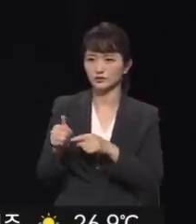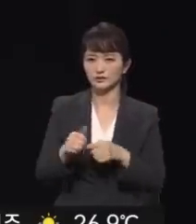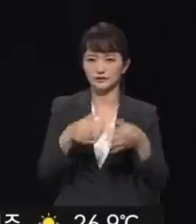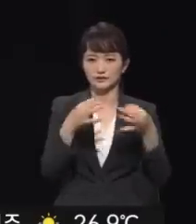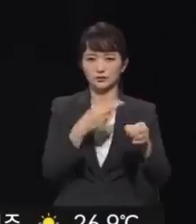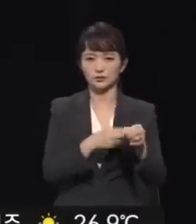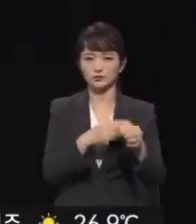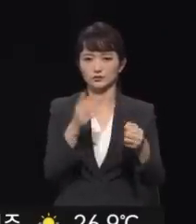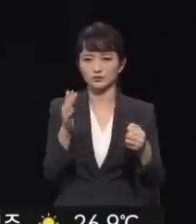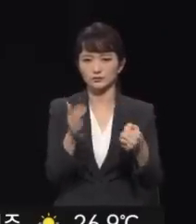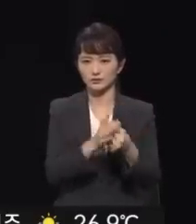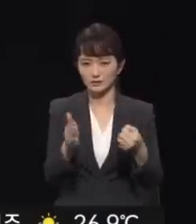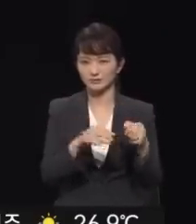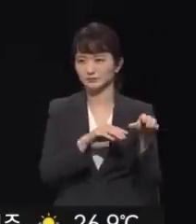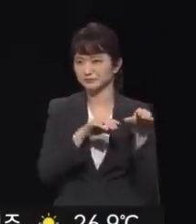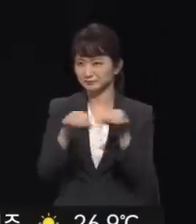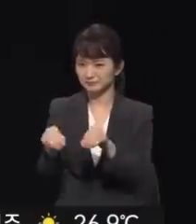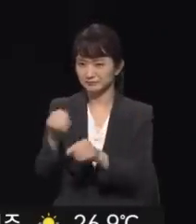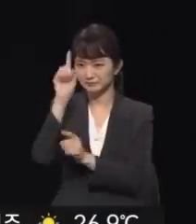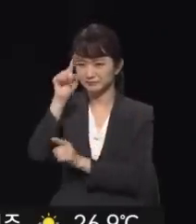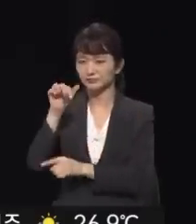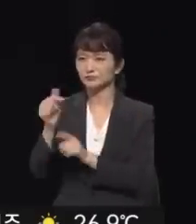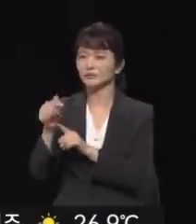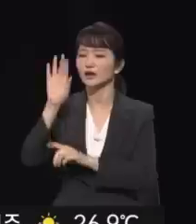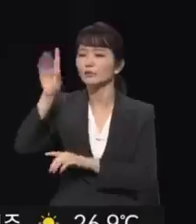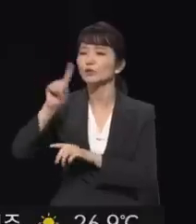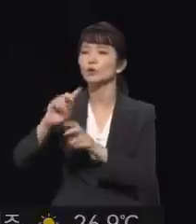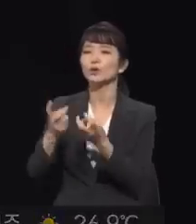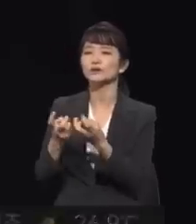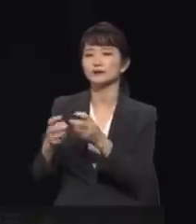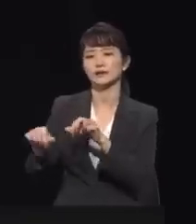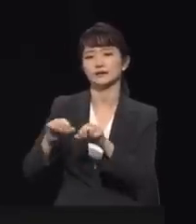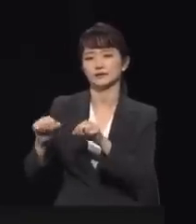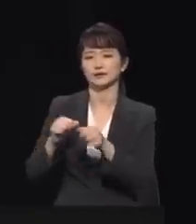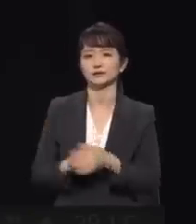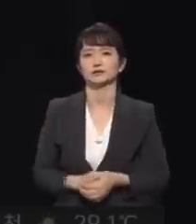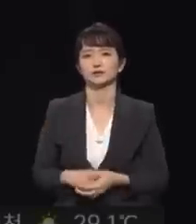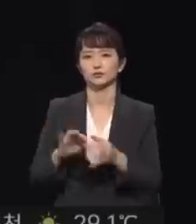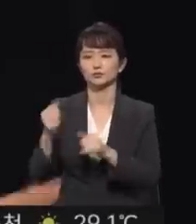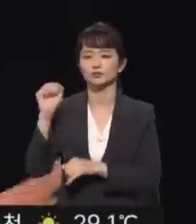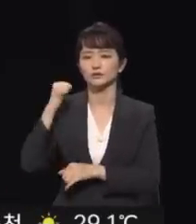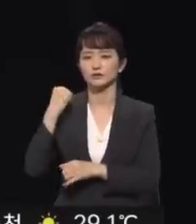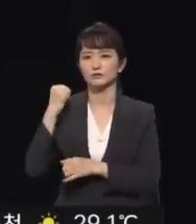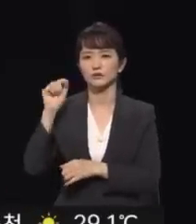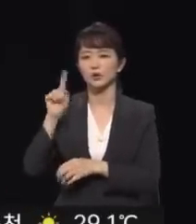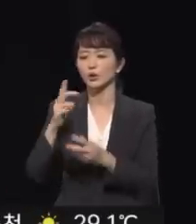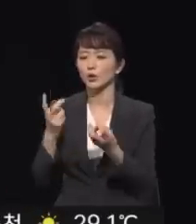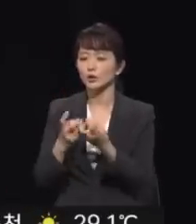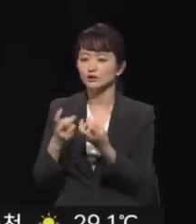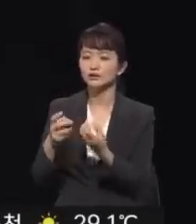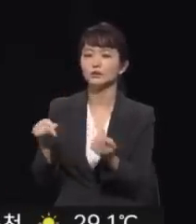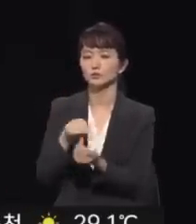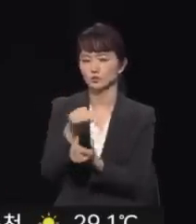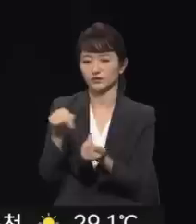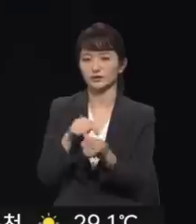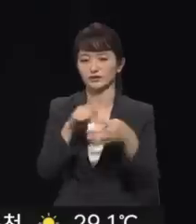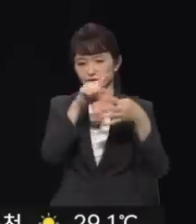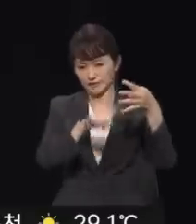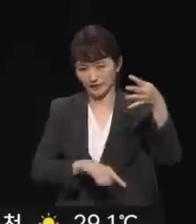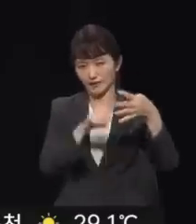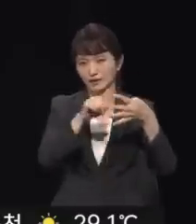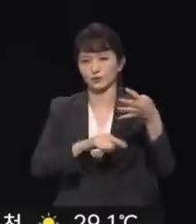됐지만 그 이준석 전 대표는 어떤 행보를 볼 것이라 살펴보고 국민의 힘은 어디로 가야 되냐 이 부분 좀 나눠서 얘기를 하도록